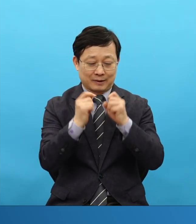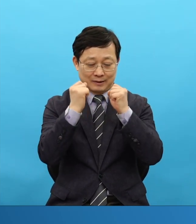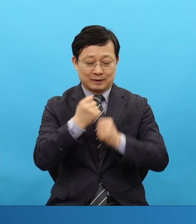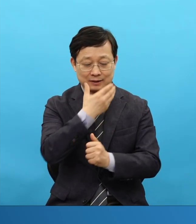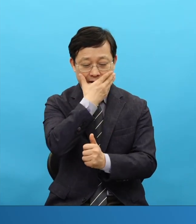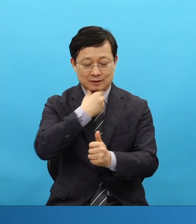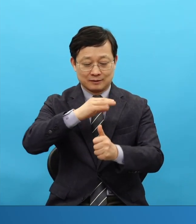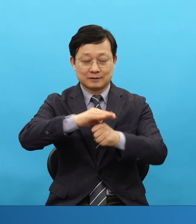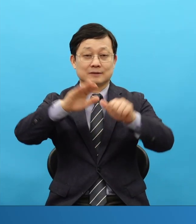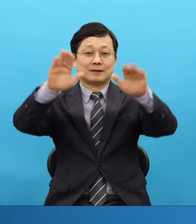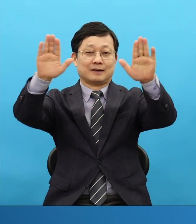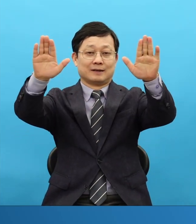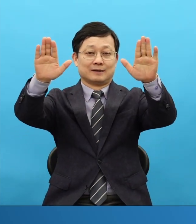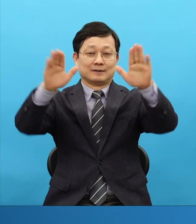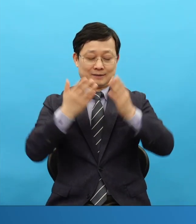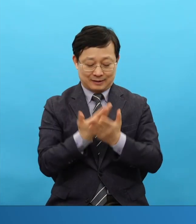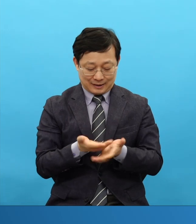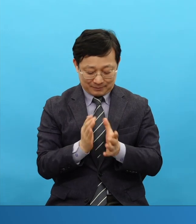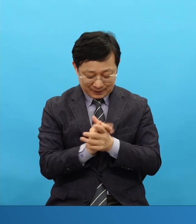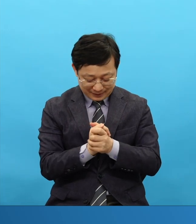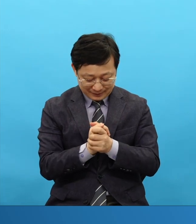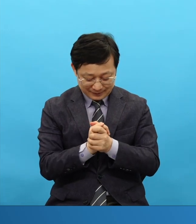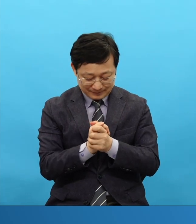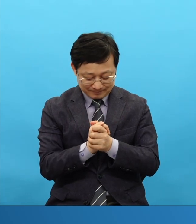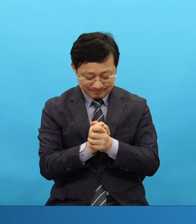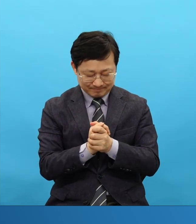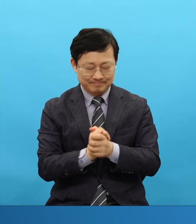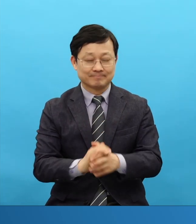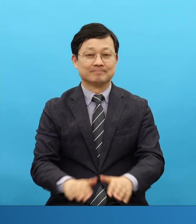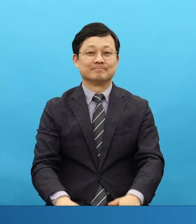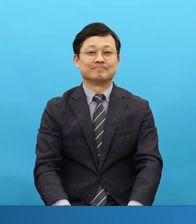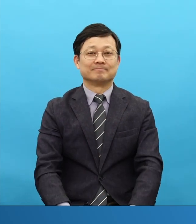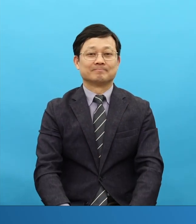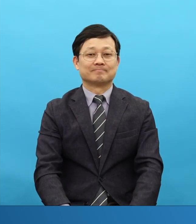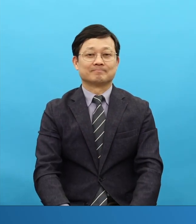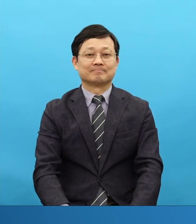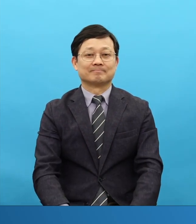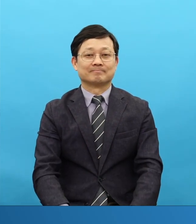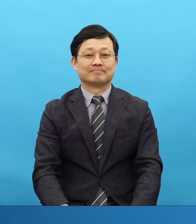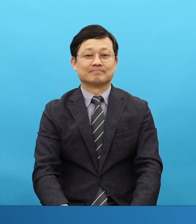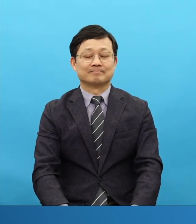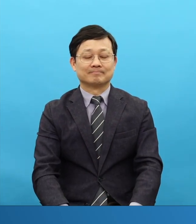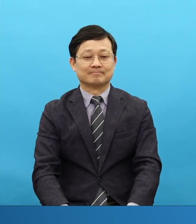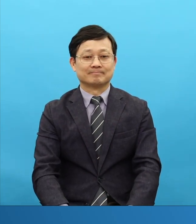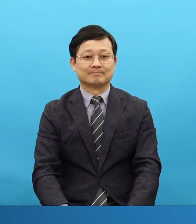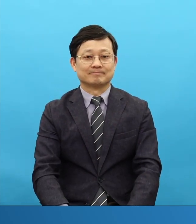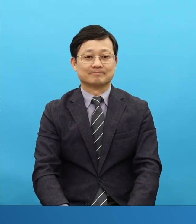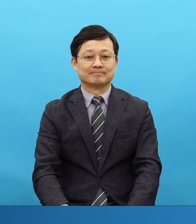함께 있을지어다. Be with them from now, forevermore, and always. 아멘. Amen.